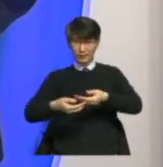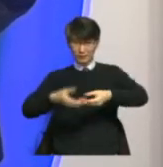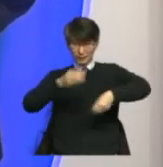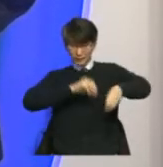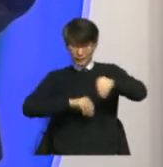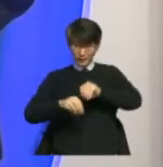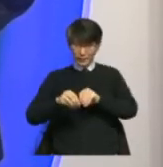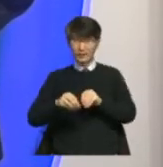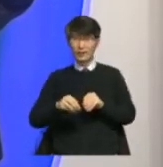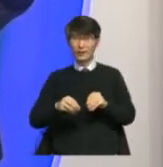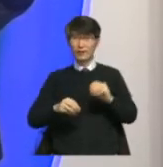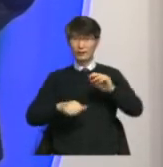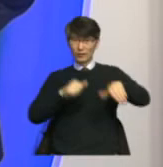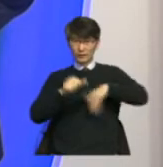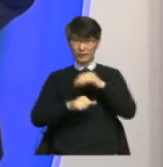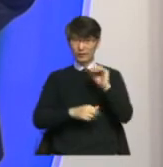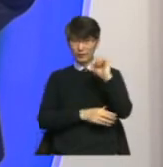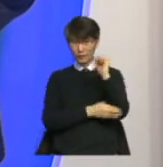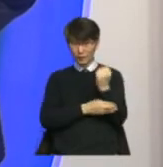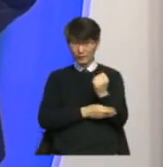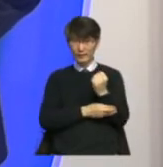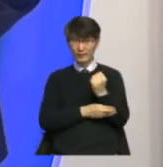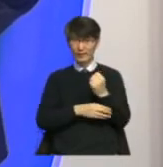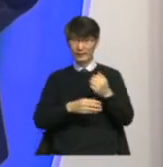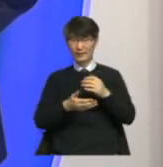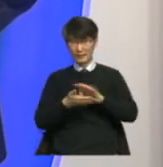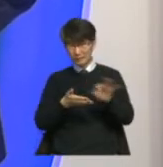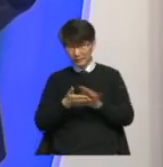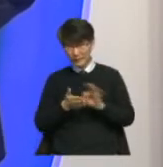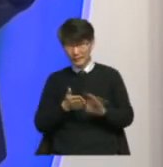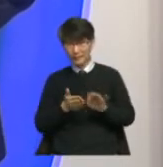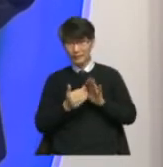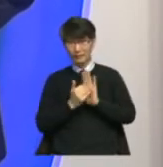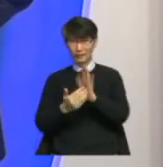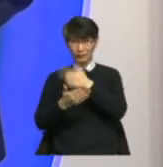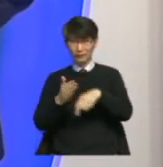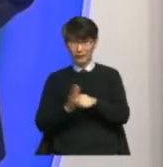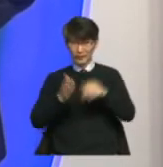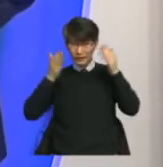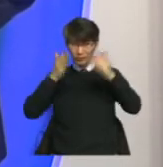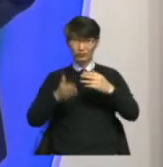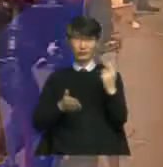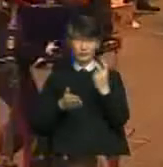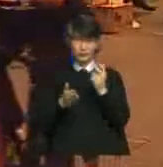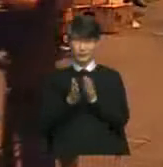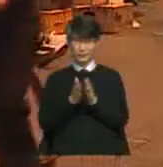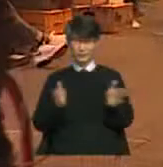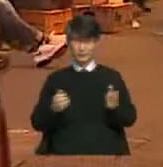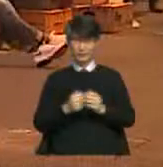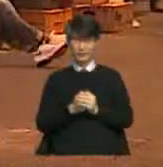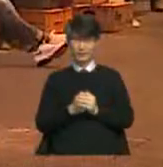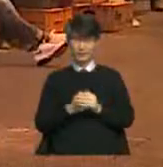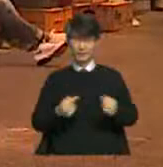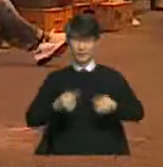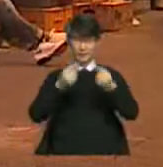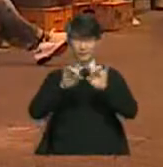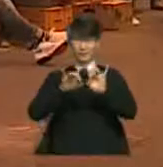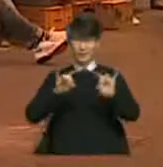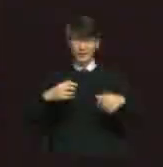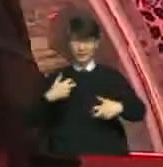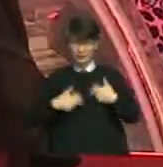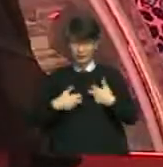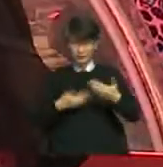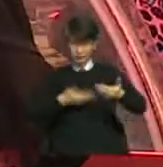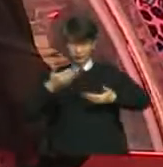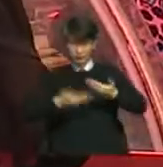환경 오염과 자원 낭비 등을 예방하기 위해 집중 단속에 나설 계획입니다 명절마다 즐겁게